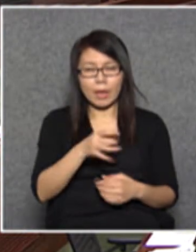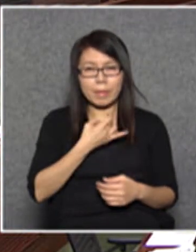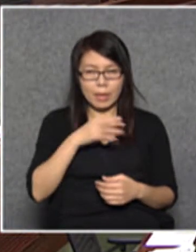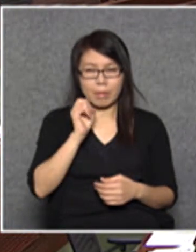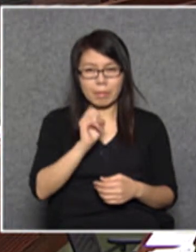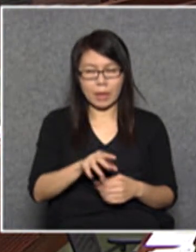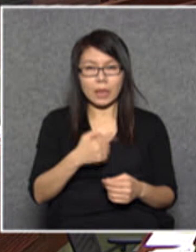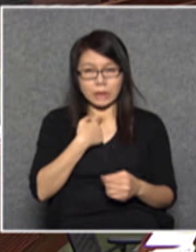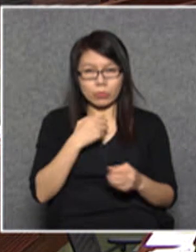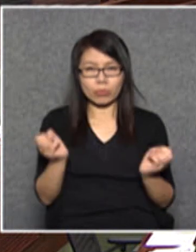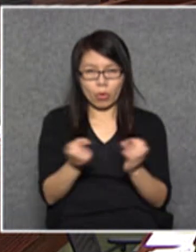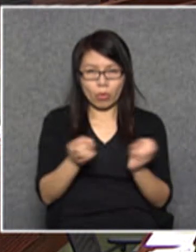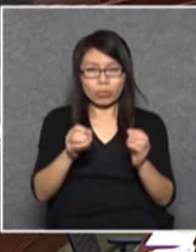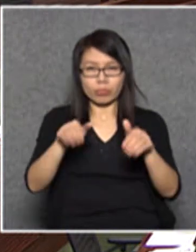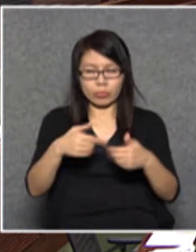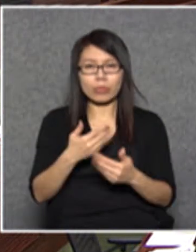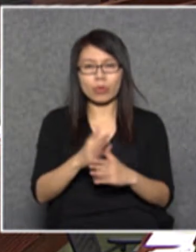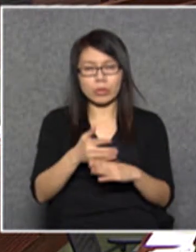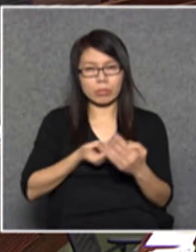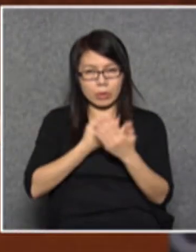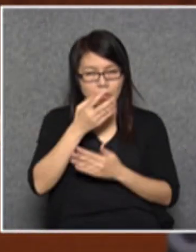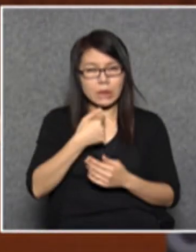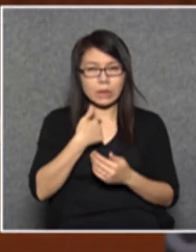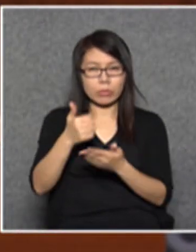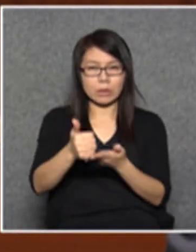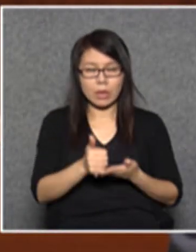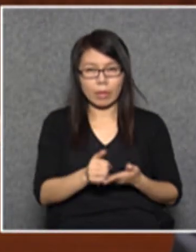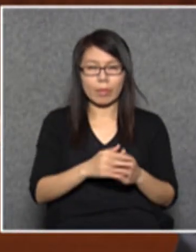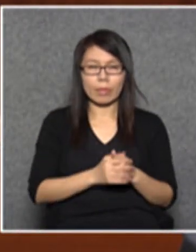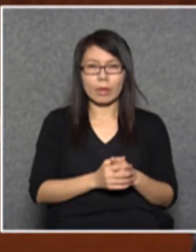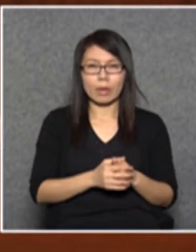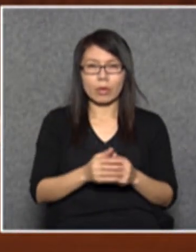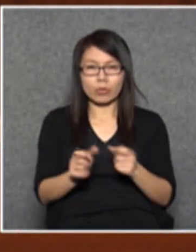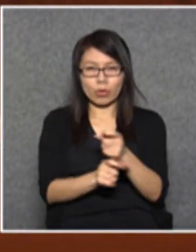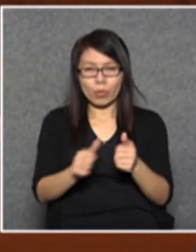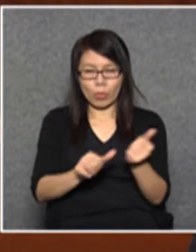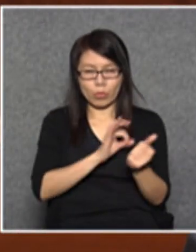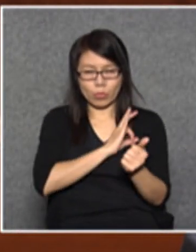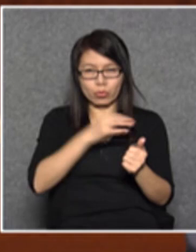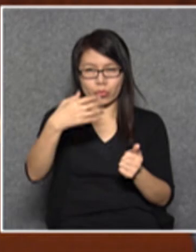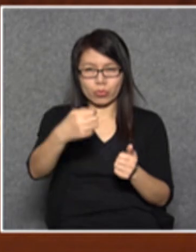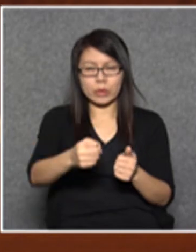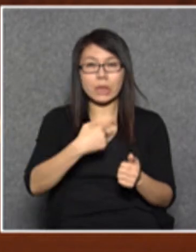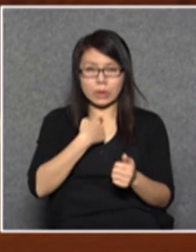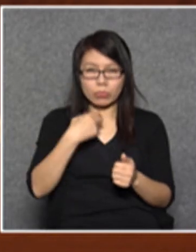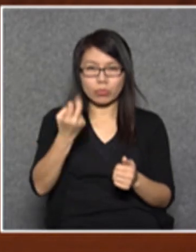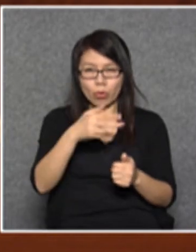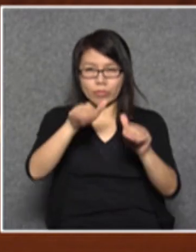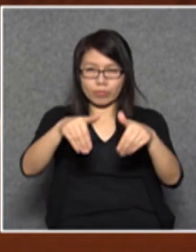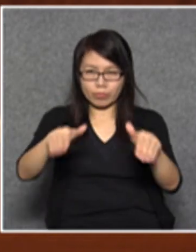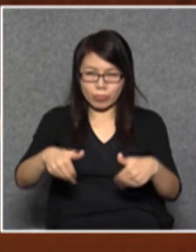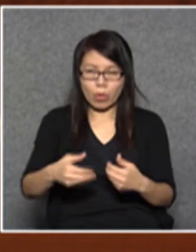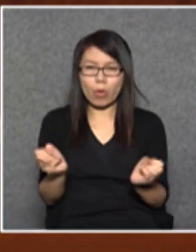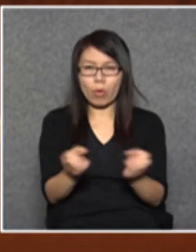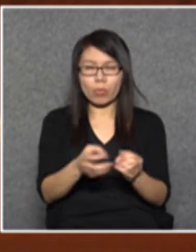該開會，因此呢我們提出請財務委員會主席呢是再召開會議，就是這麼簡